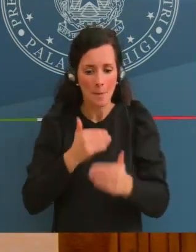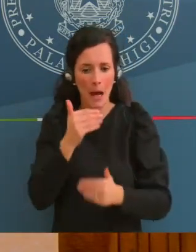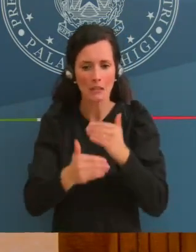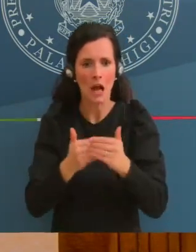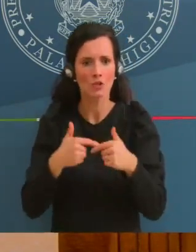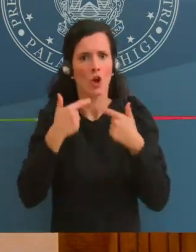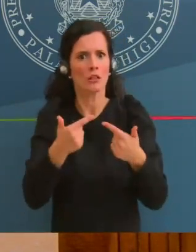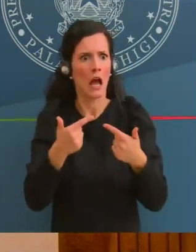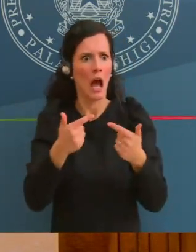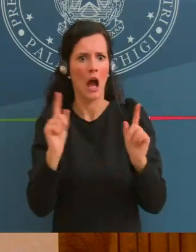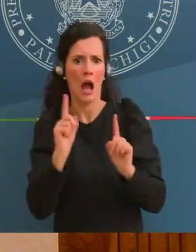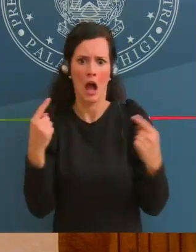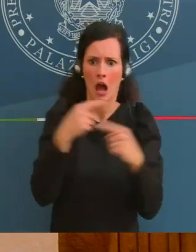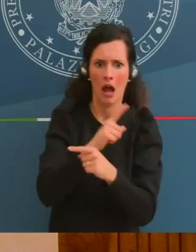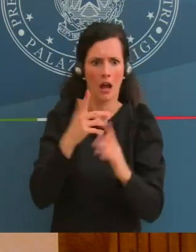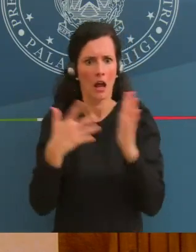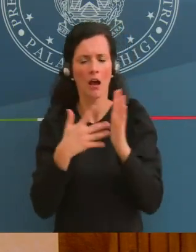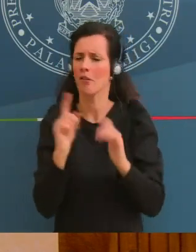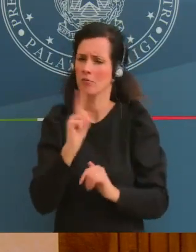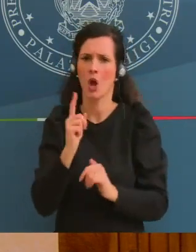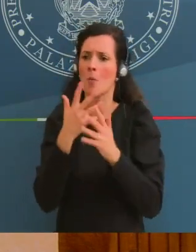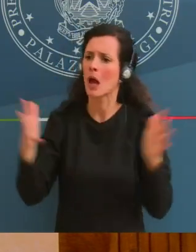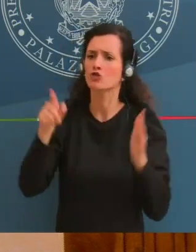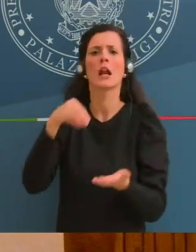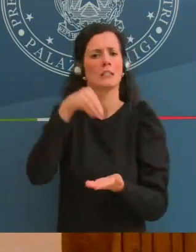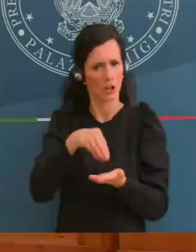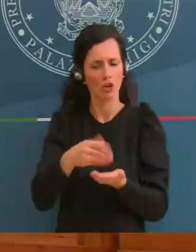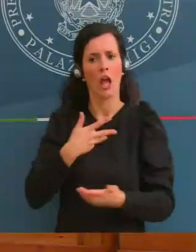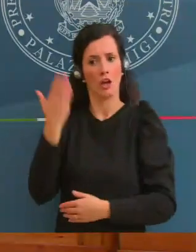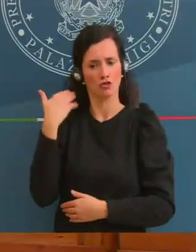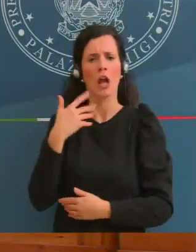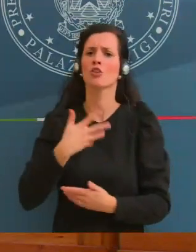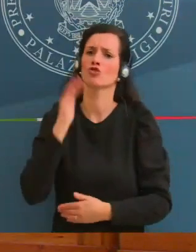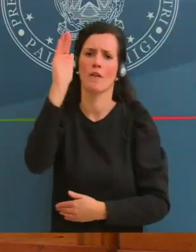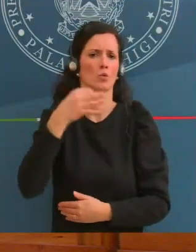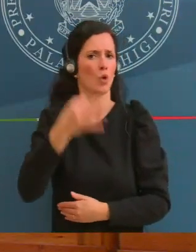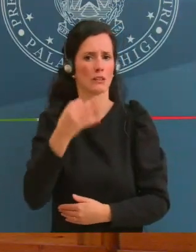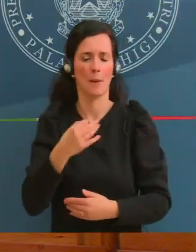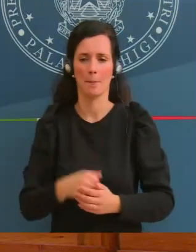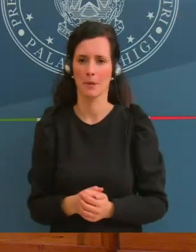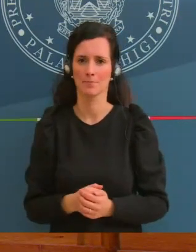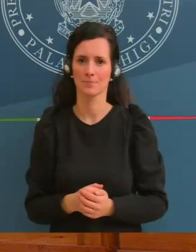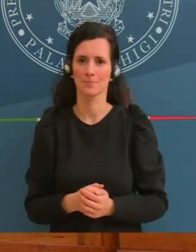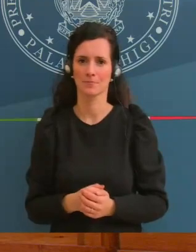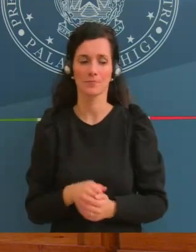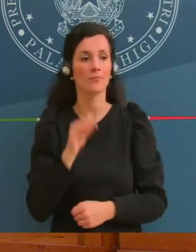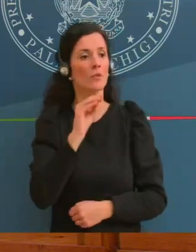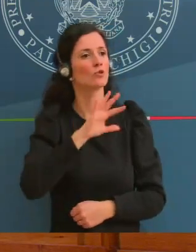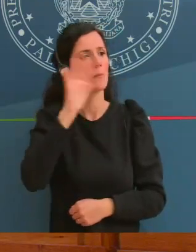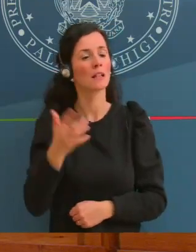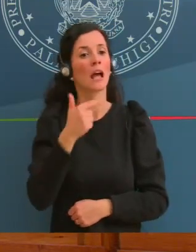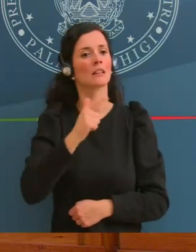il tg3 valentina antonello proprio buonasera presidente allora io mi voleva in qualche modo al